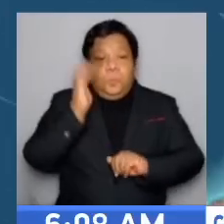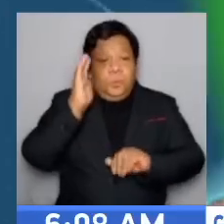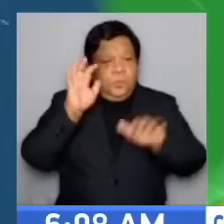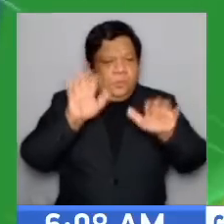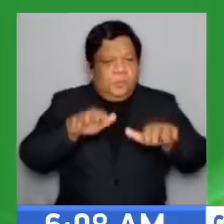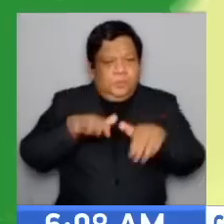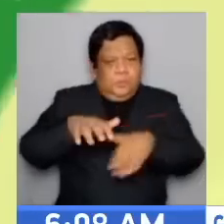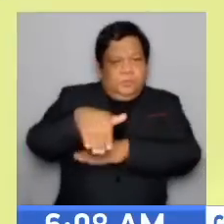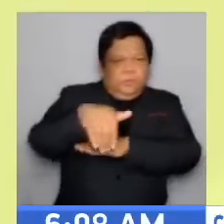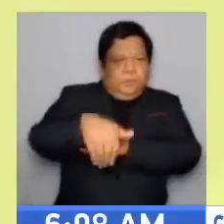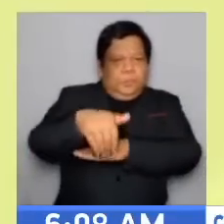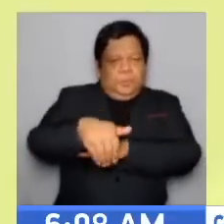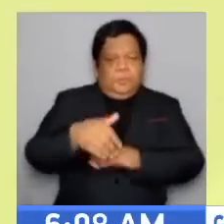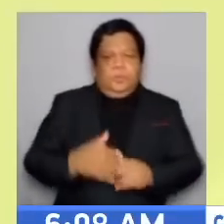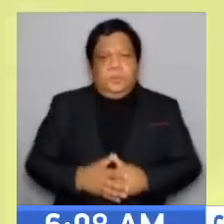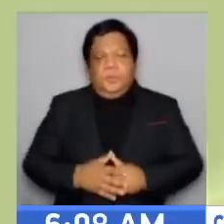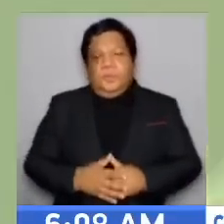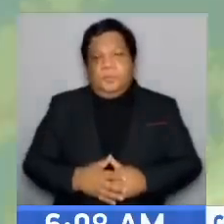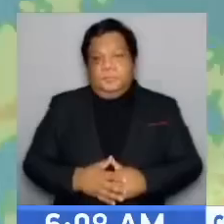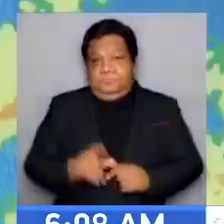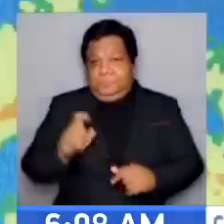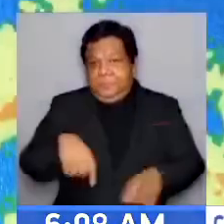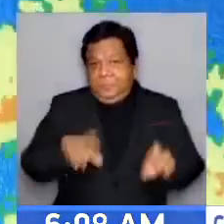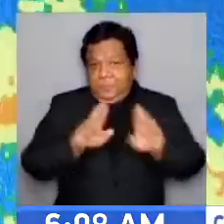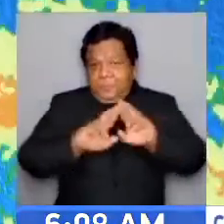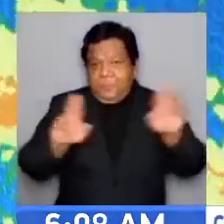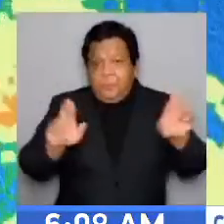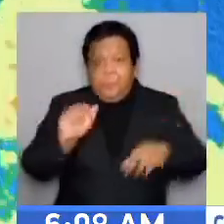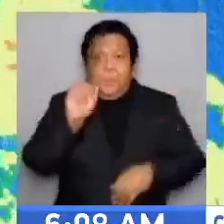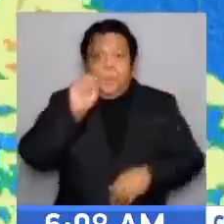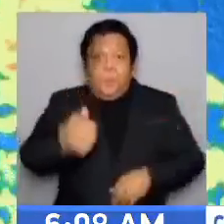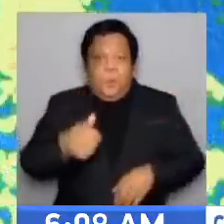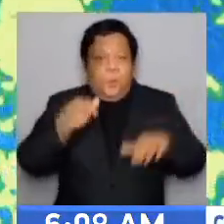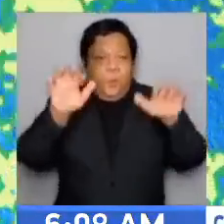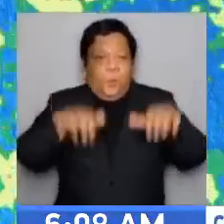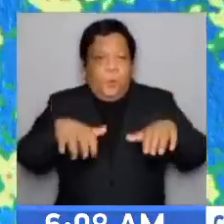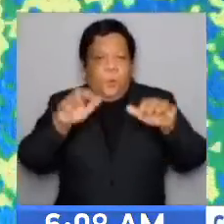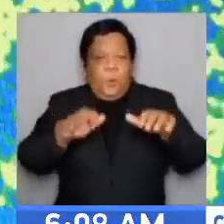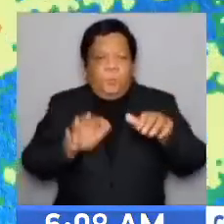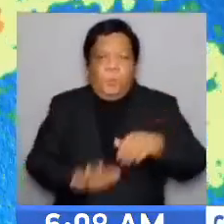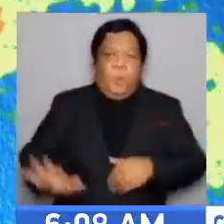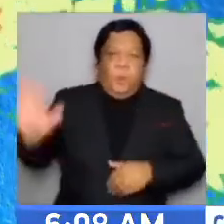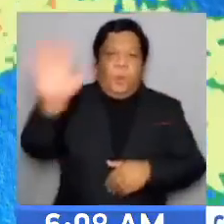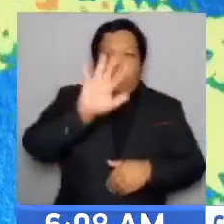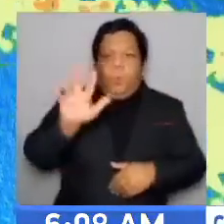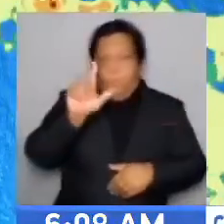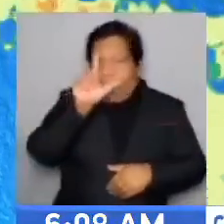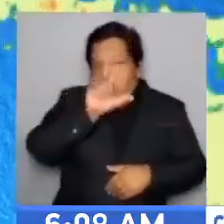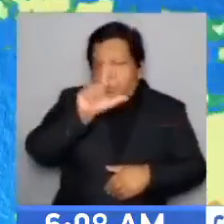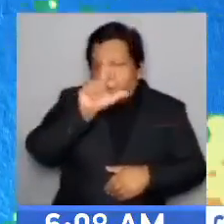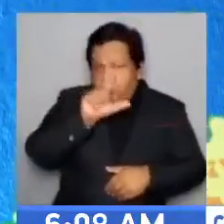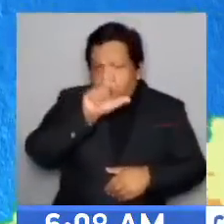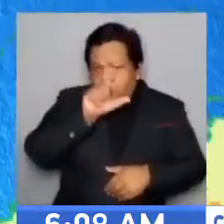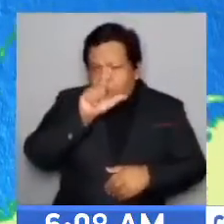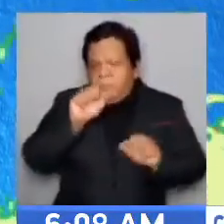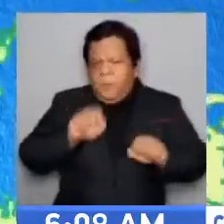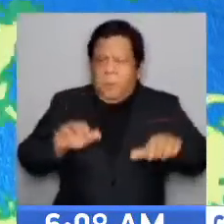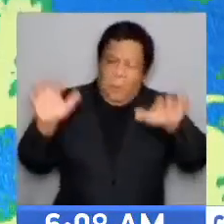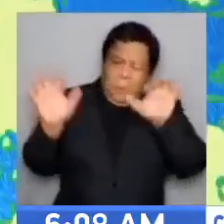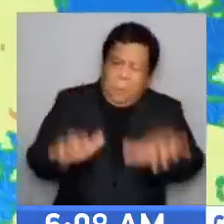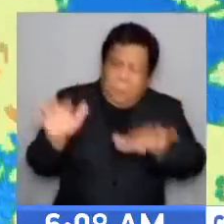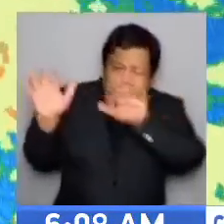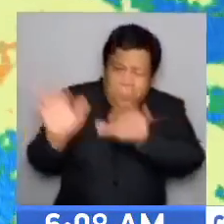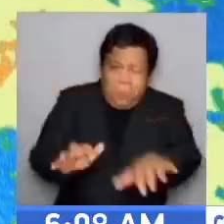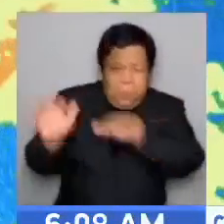am ready sa masungit na panahon bukas sa halos buong Luzon. Posible ang torrential rain o matitinding ulan na maaaring magdulot